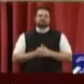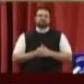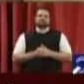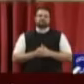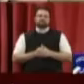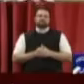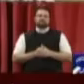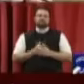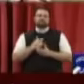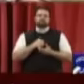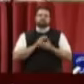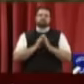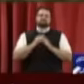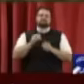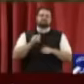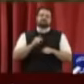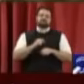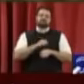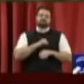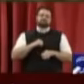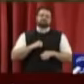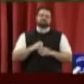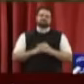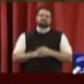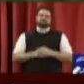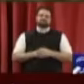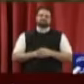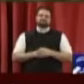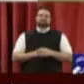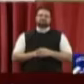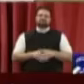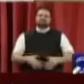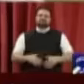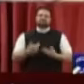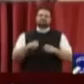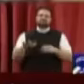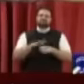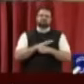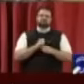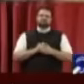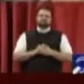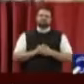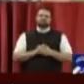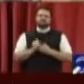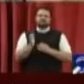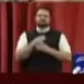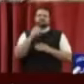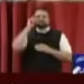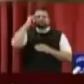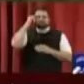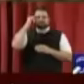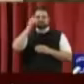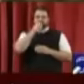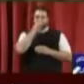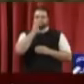Să-mi treacă. Prin moment. Vezi că tot atât are. Peștele ne-au cap să pute stimațiile spectatori. Un alt proverb